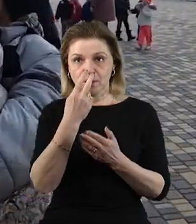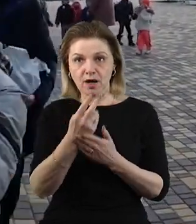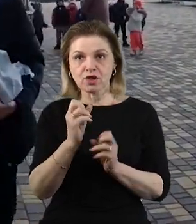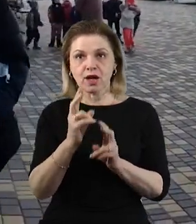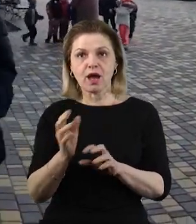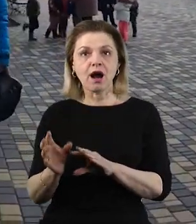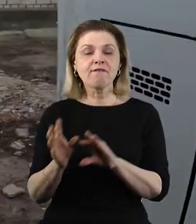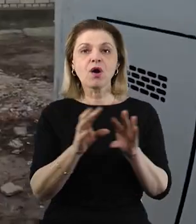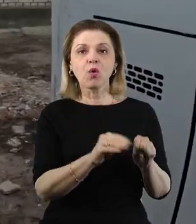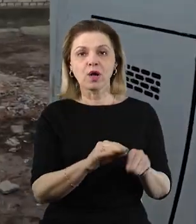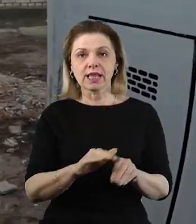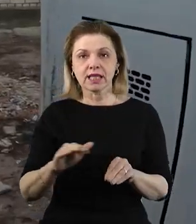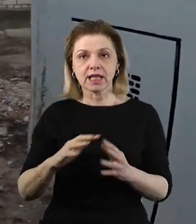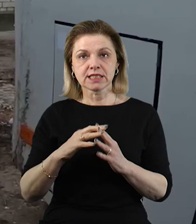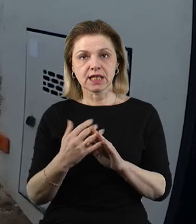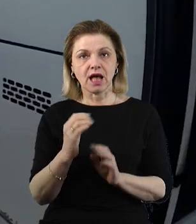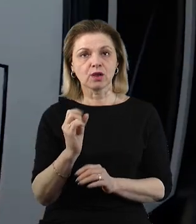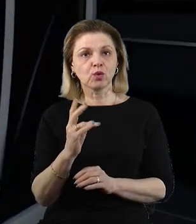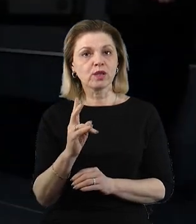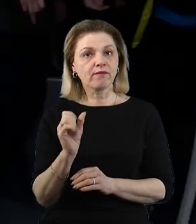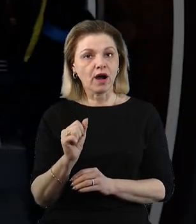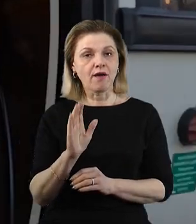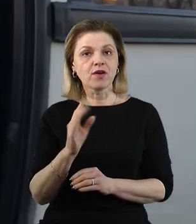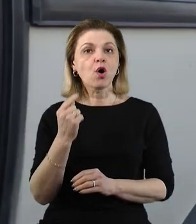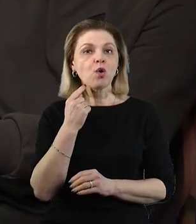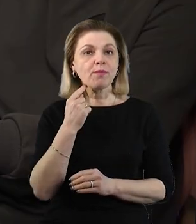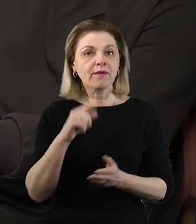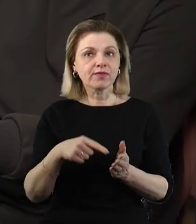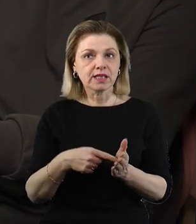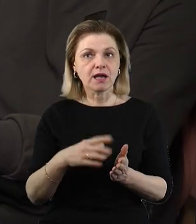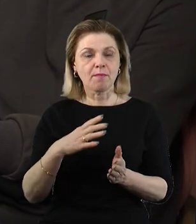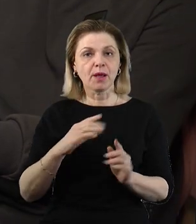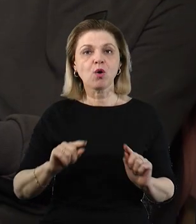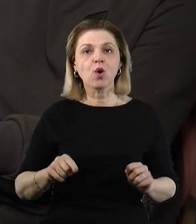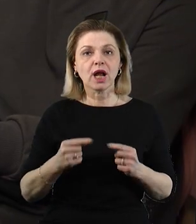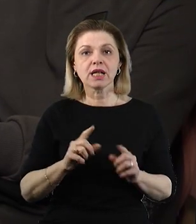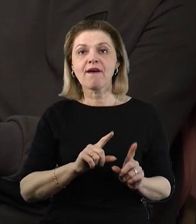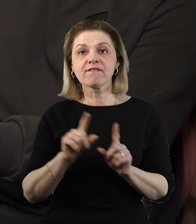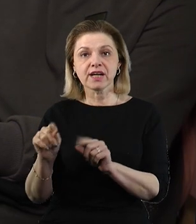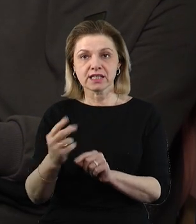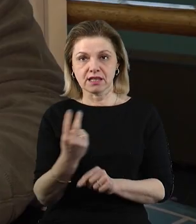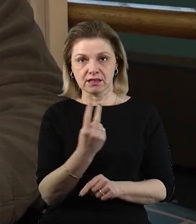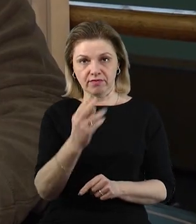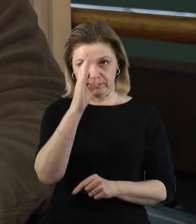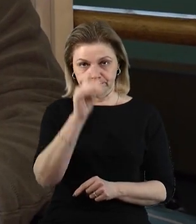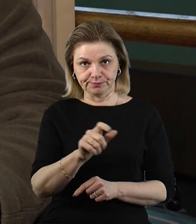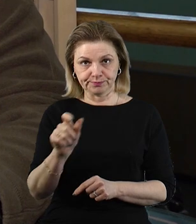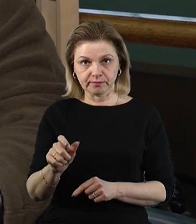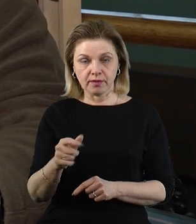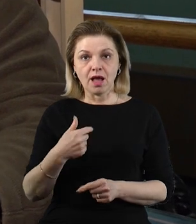евакуйовували дітей з села Антонівка у Кропивницький організували вивіз Кияни Максим музика і Дмитро Томчук ми